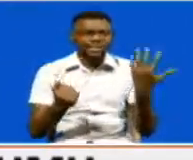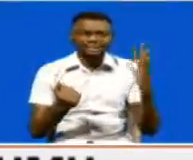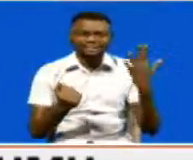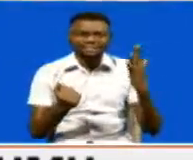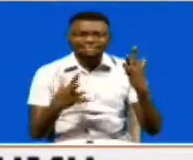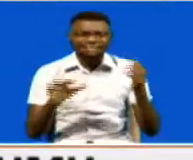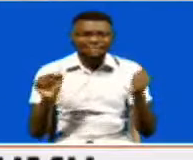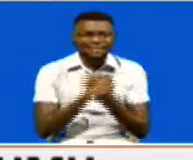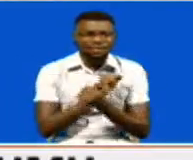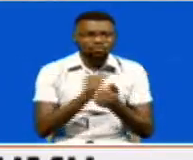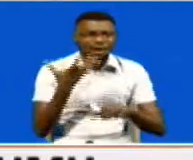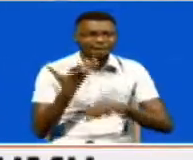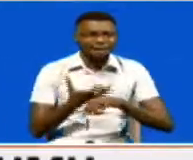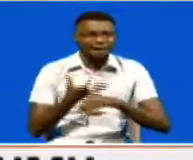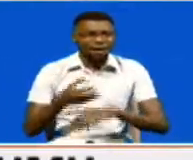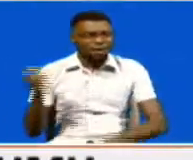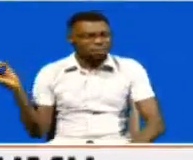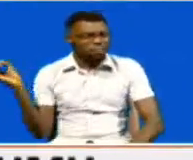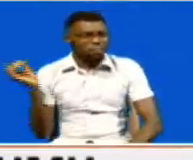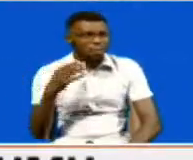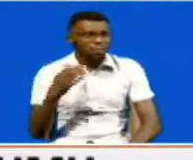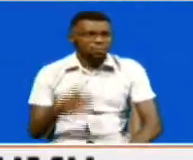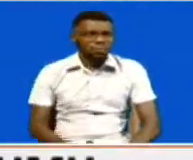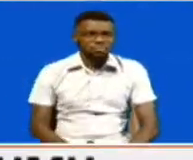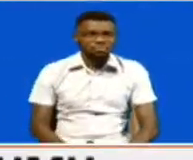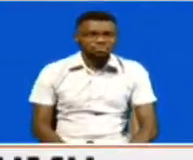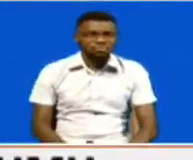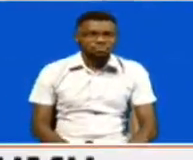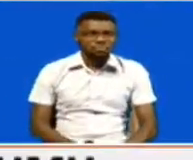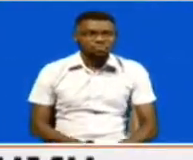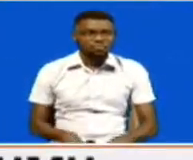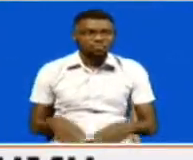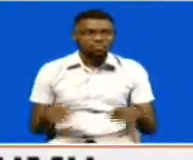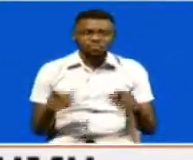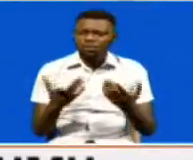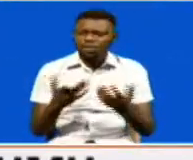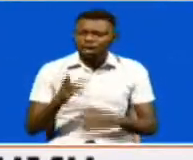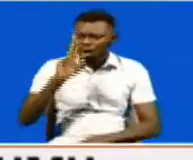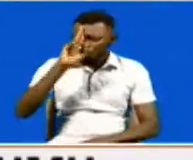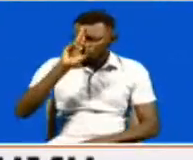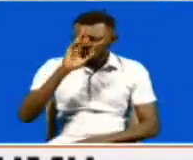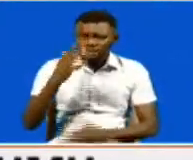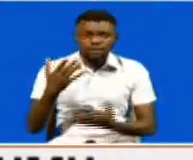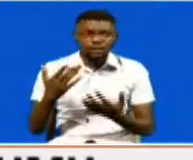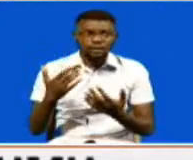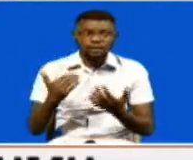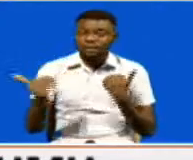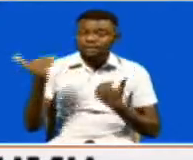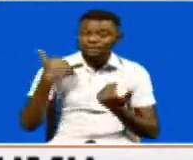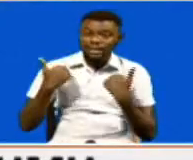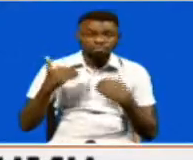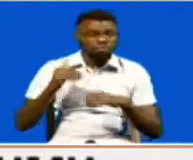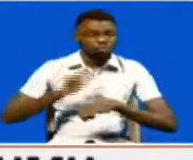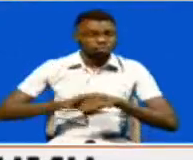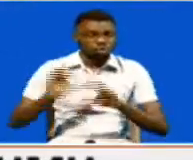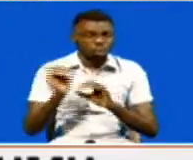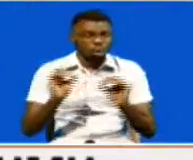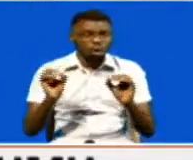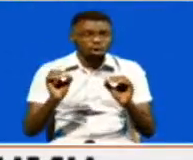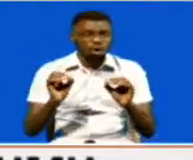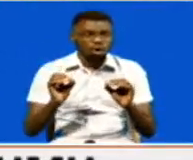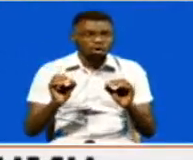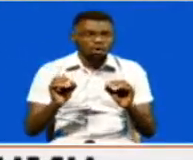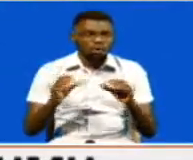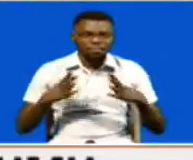mawe. Tunaomba hata waache kupiga polisi, kwa maana we don't want to be provoked. Ukiwa provoked haitaleta maneno mzuri. So tunaomba wananchi